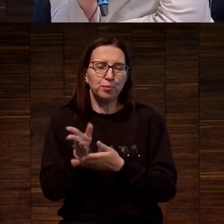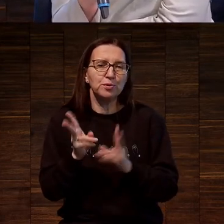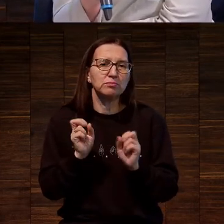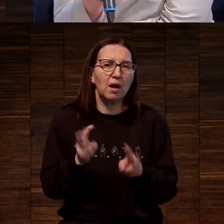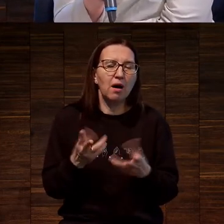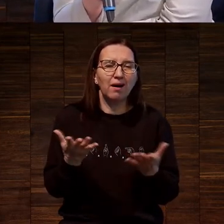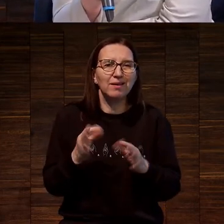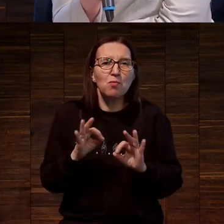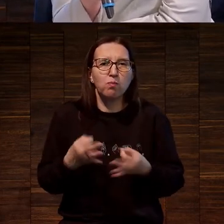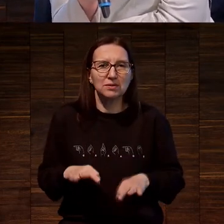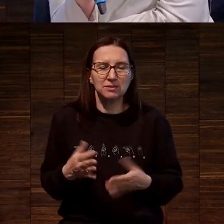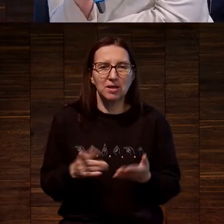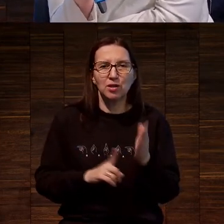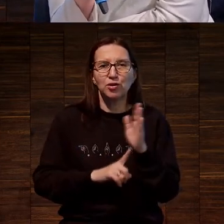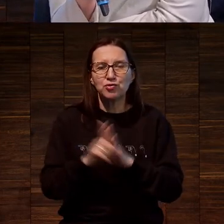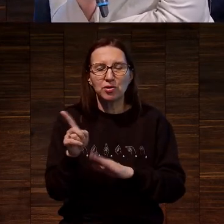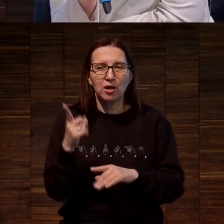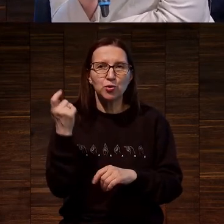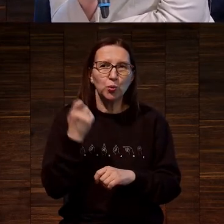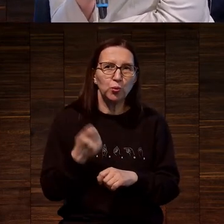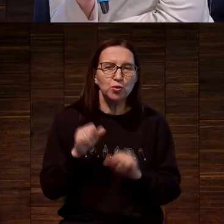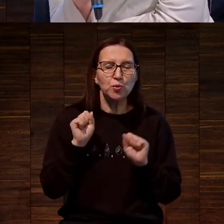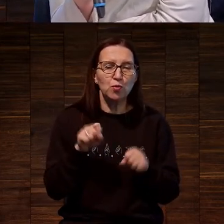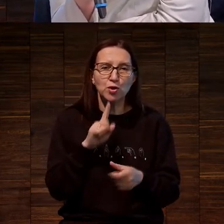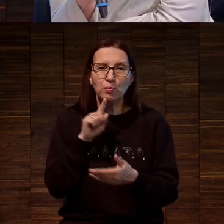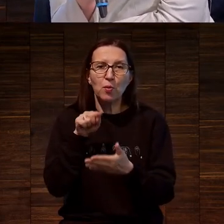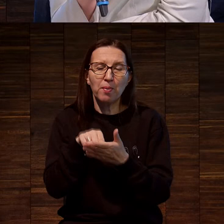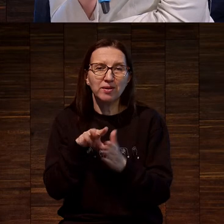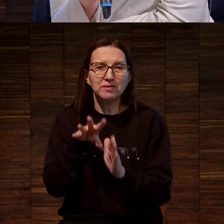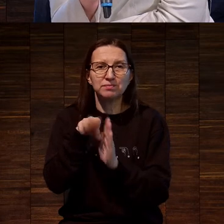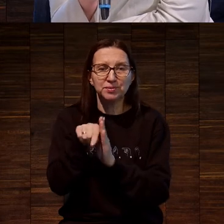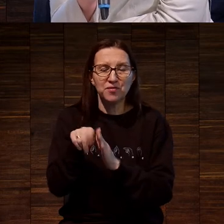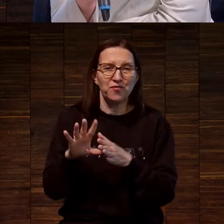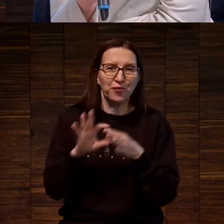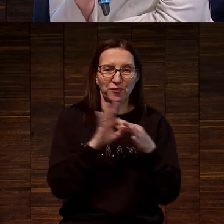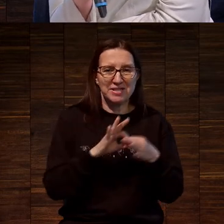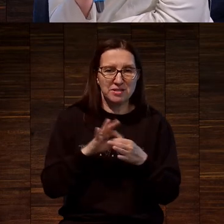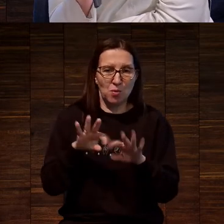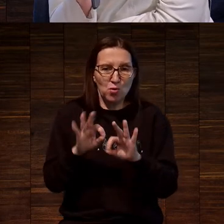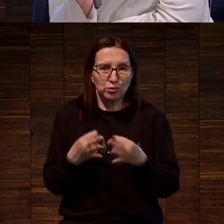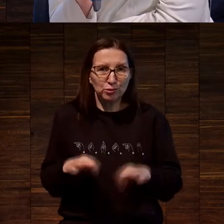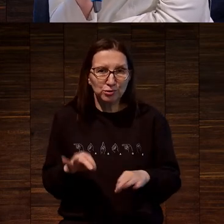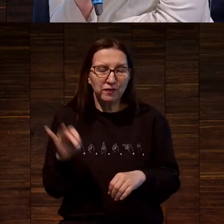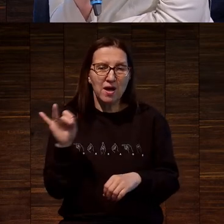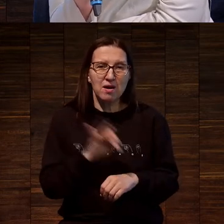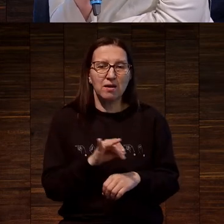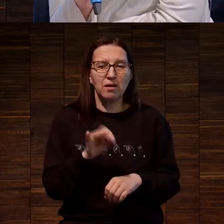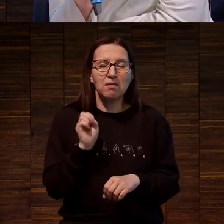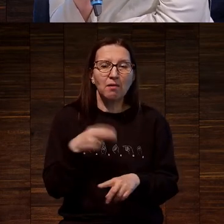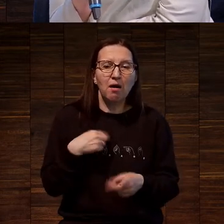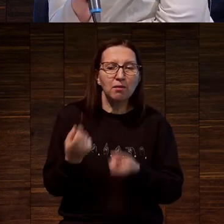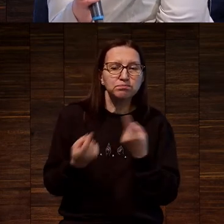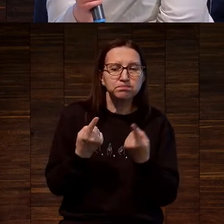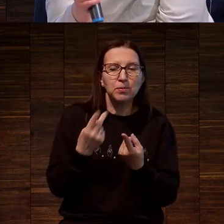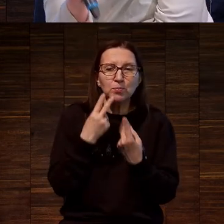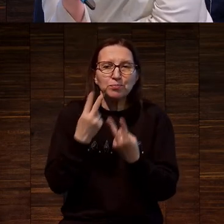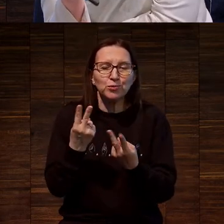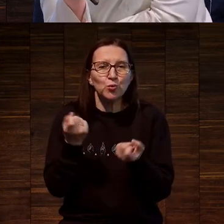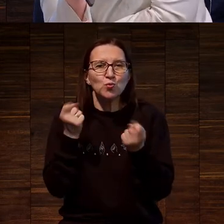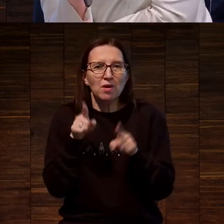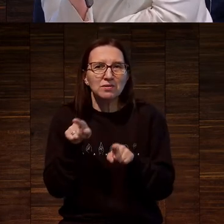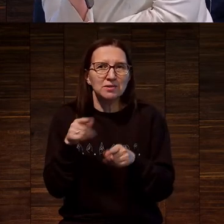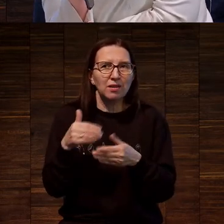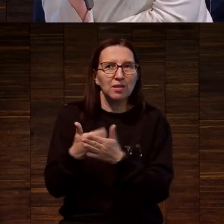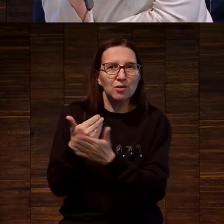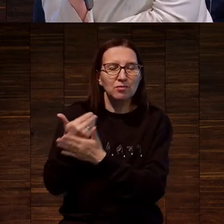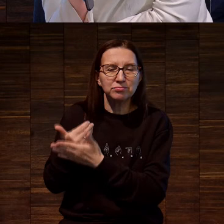каким образом начинающий автор может попасть, встроиться в систему искусства и познакомиться с контекстами,